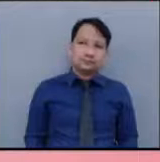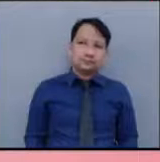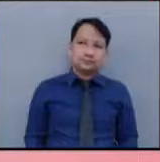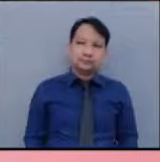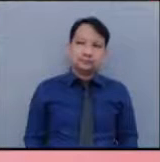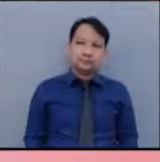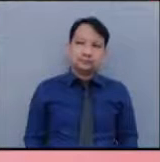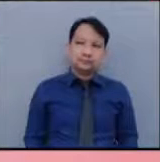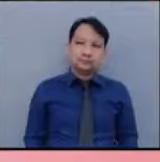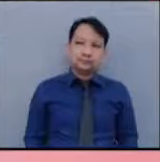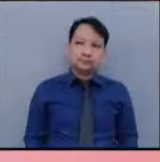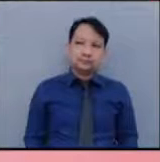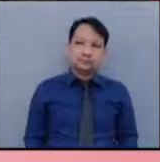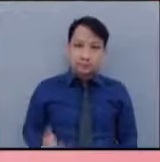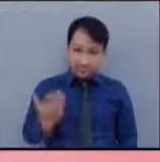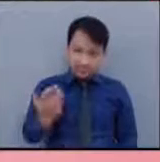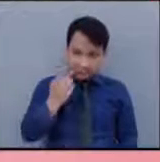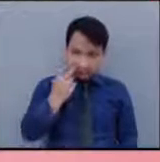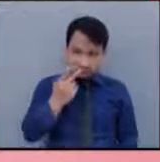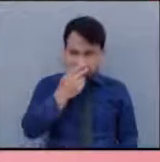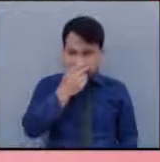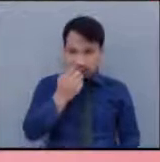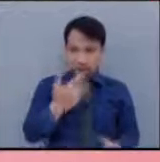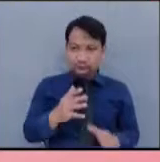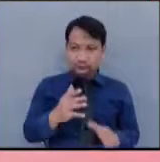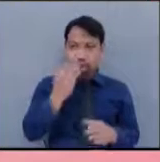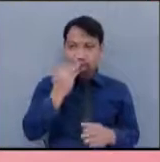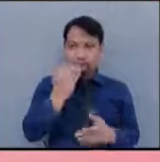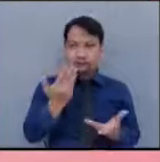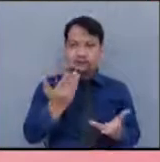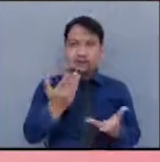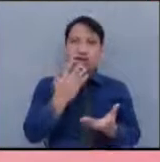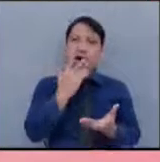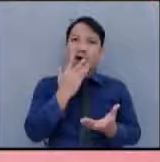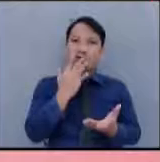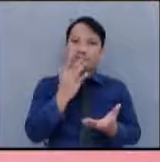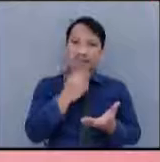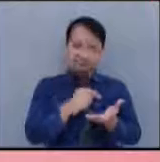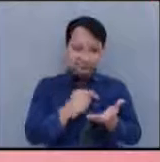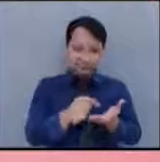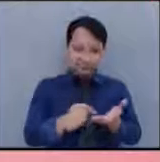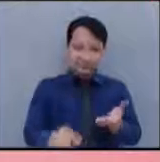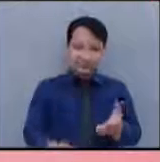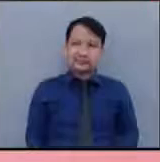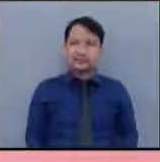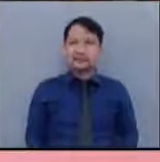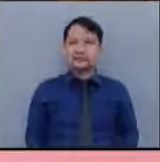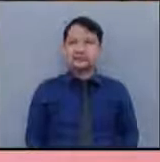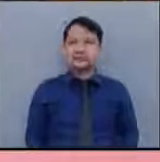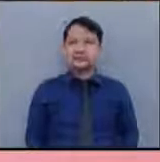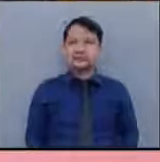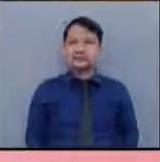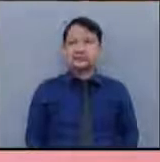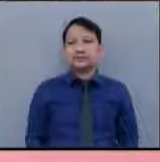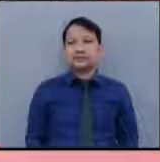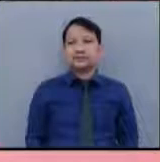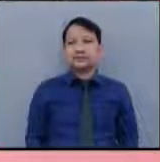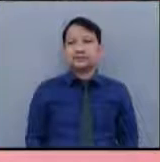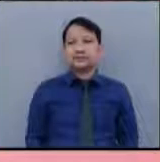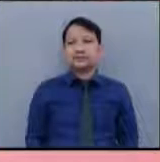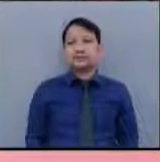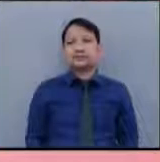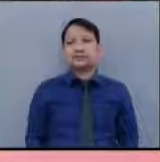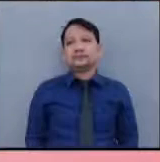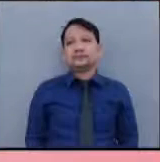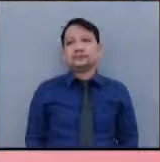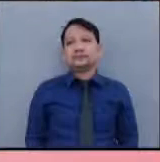pero... Ayan. Ang pinaka-fun part dito ay pag nag-color ka na. Ayan! Meron na akong butterfly. Ayan. Oo. Yeah, buong video